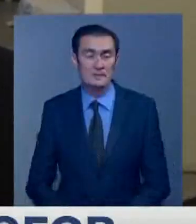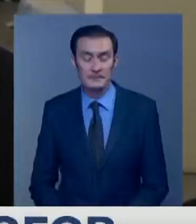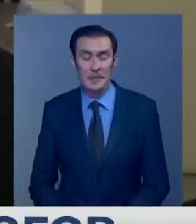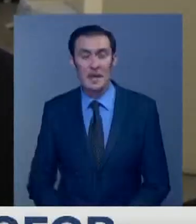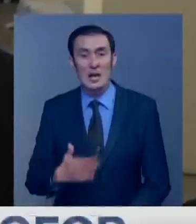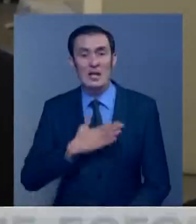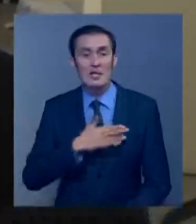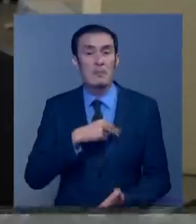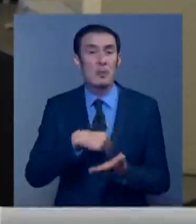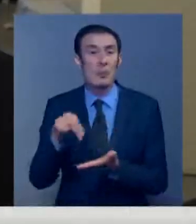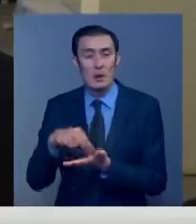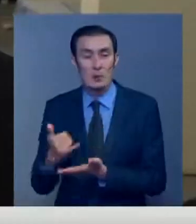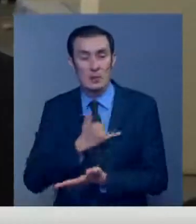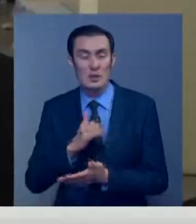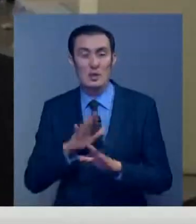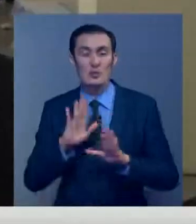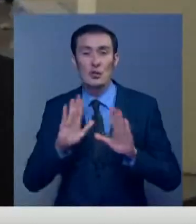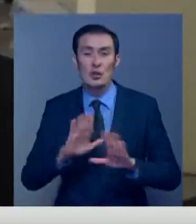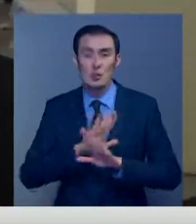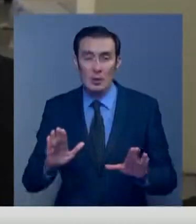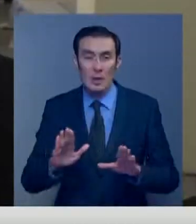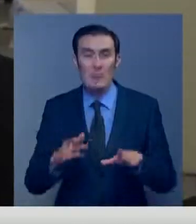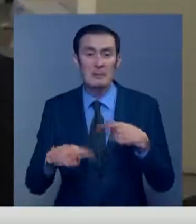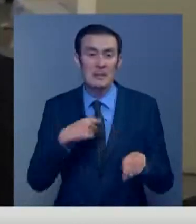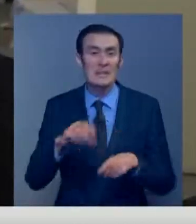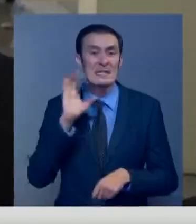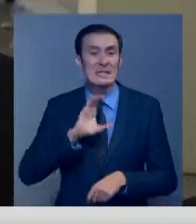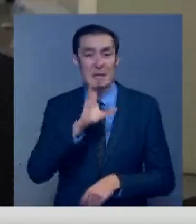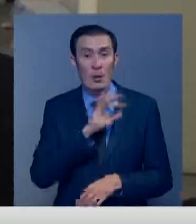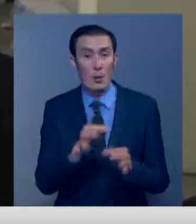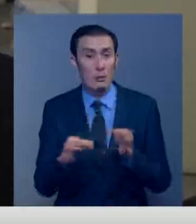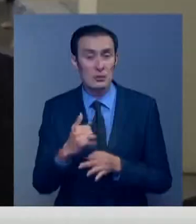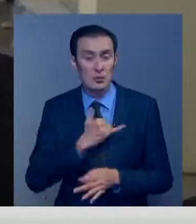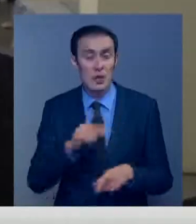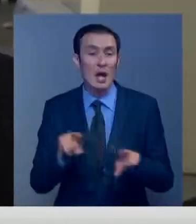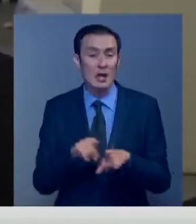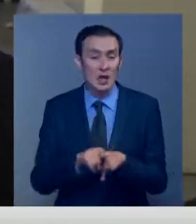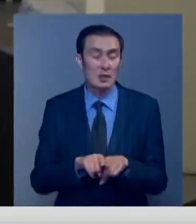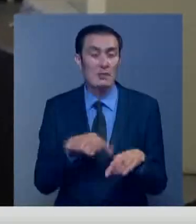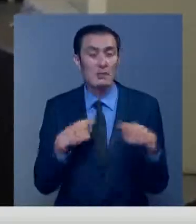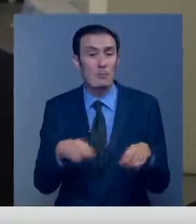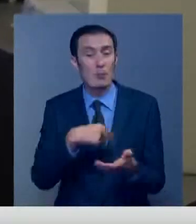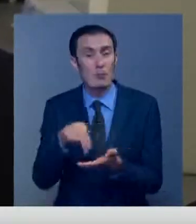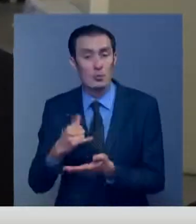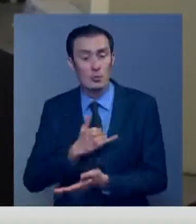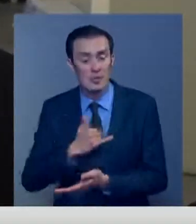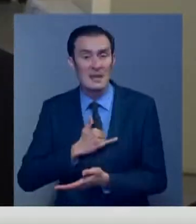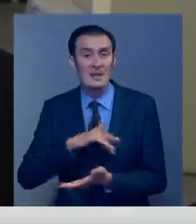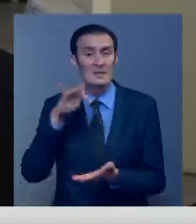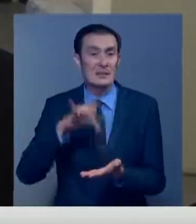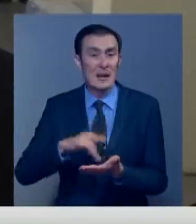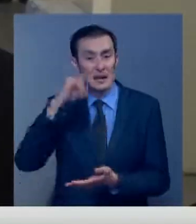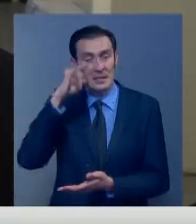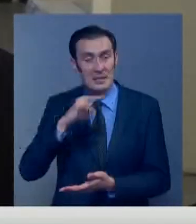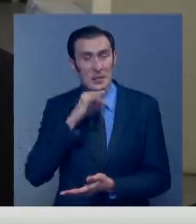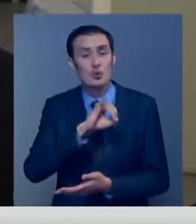Нашими потребителями стали не только предприниматели северного региона, а также предприниматели Центрального